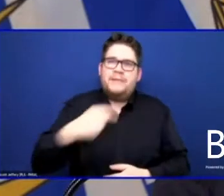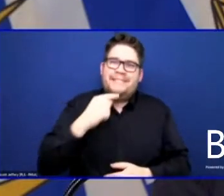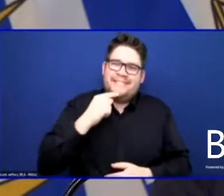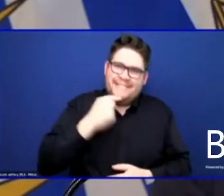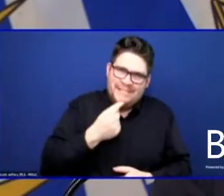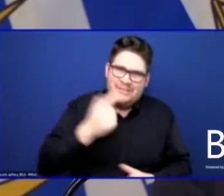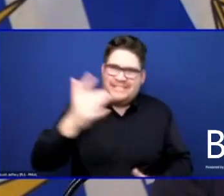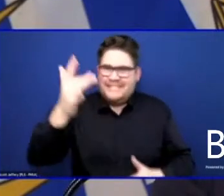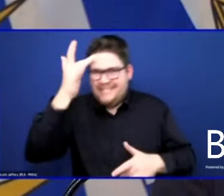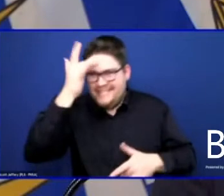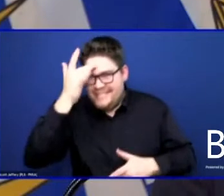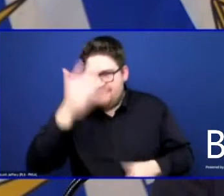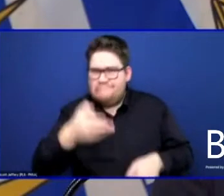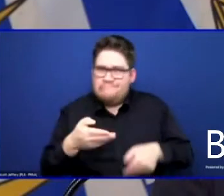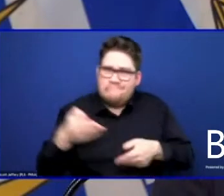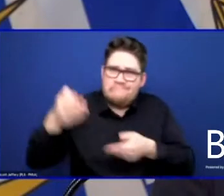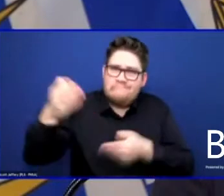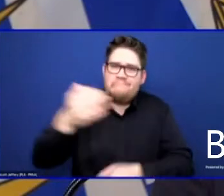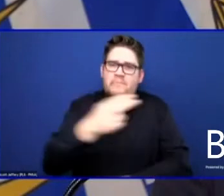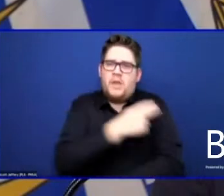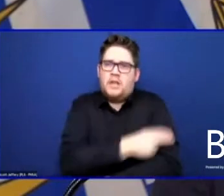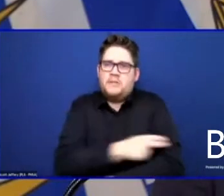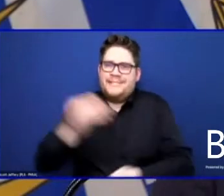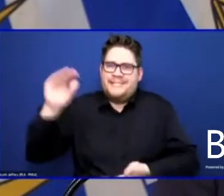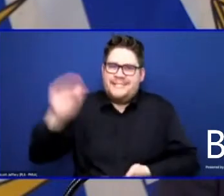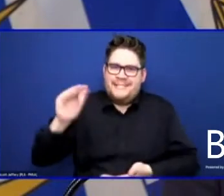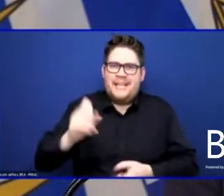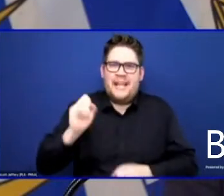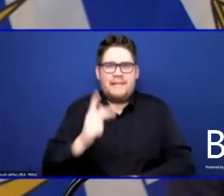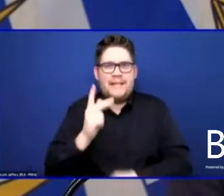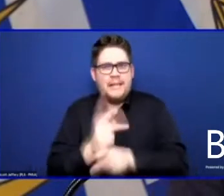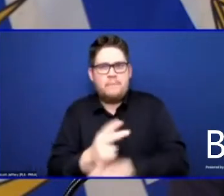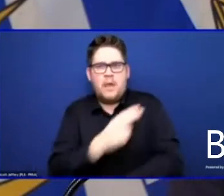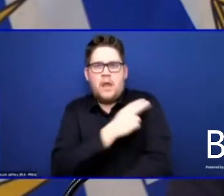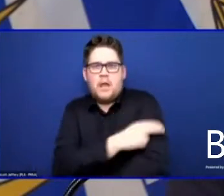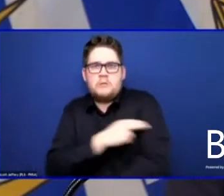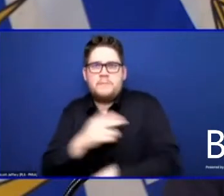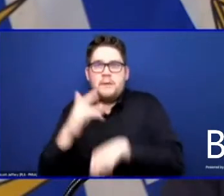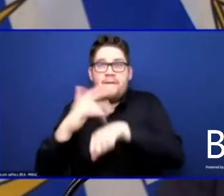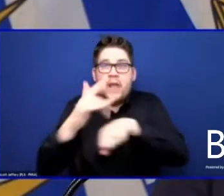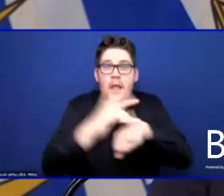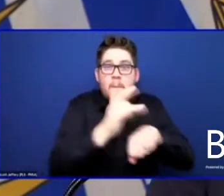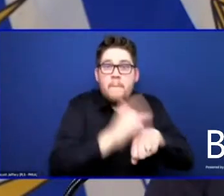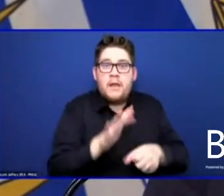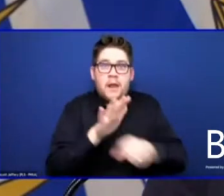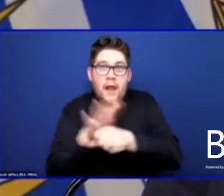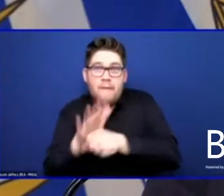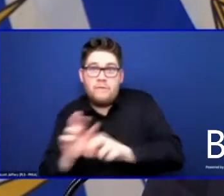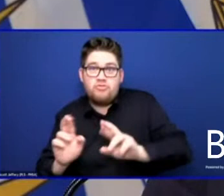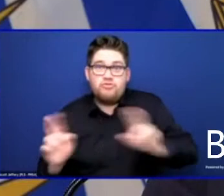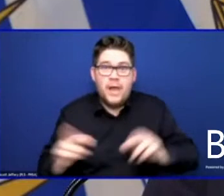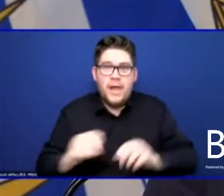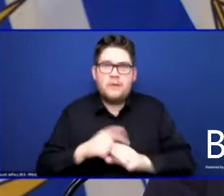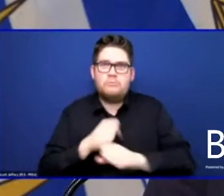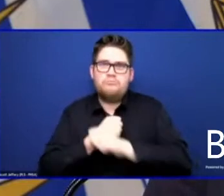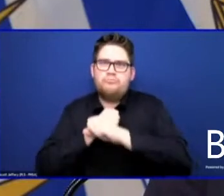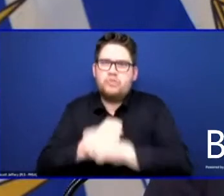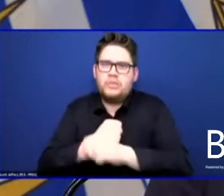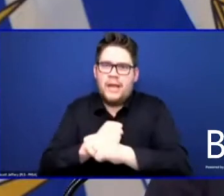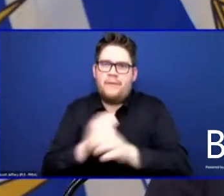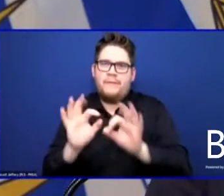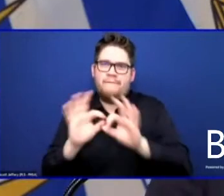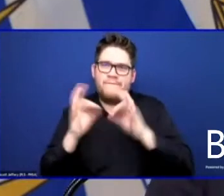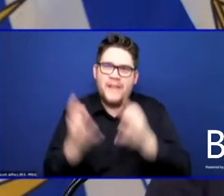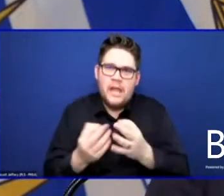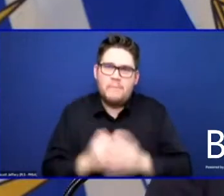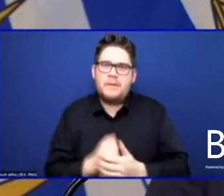我们一定要保护我们的医疗资源保护我们的家人。 保护我 that 们 we 的老 need to 人。 do this in this